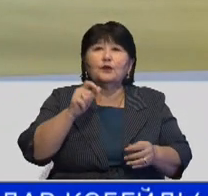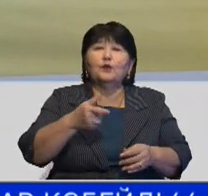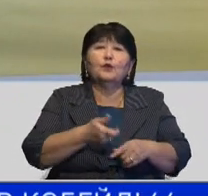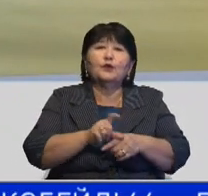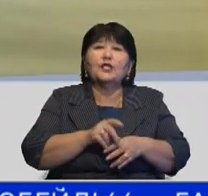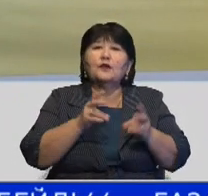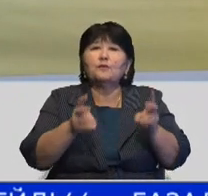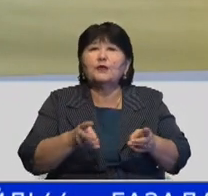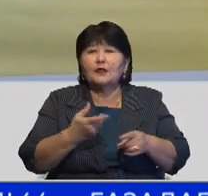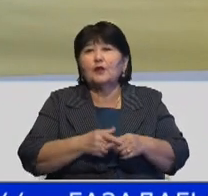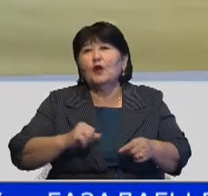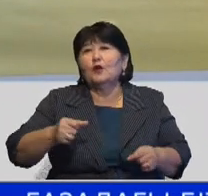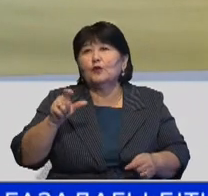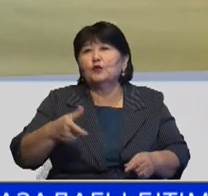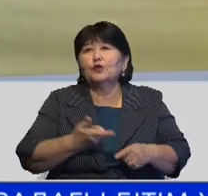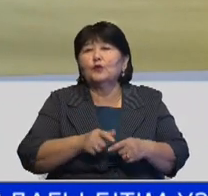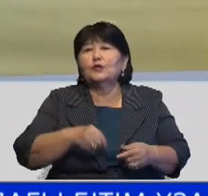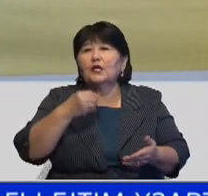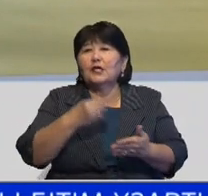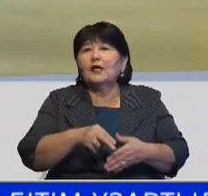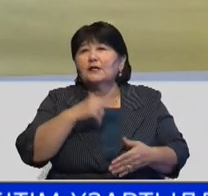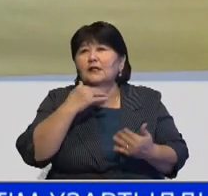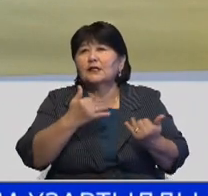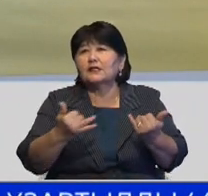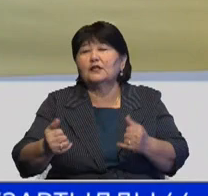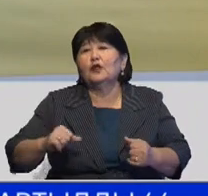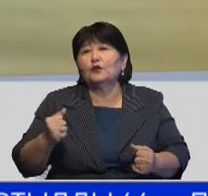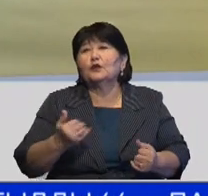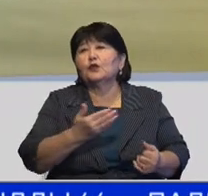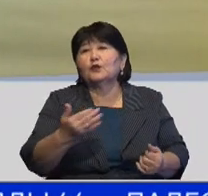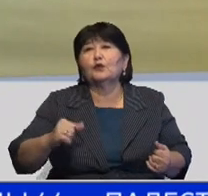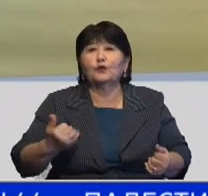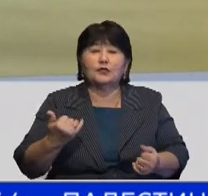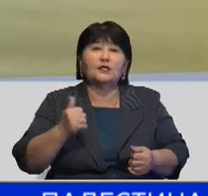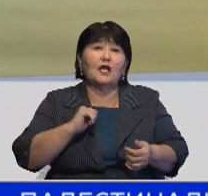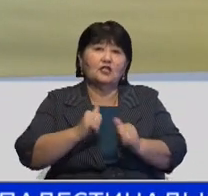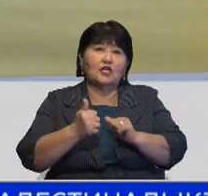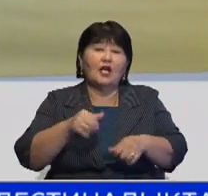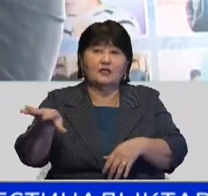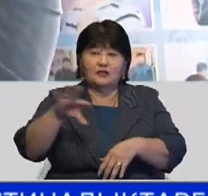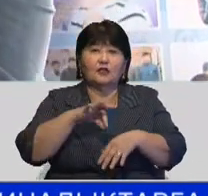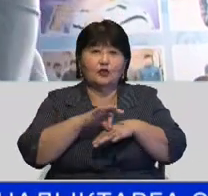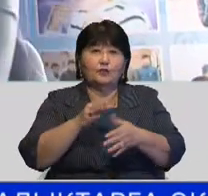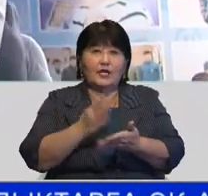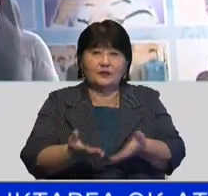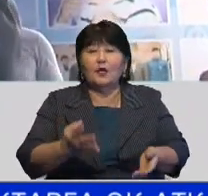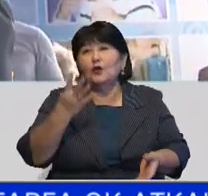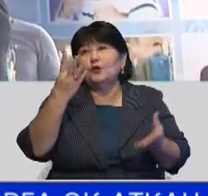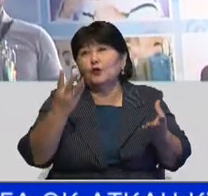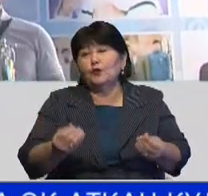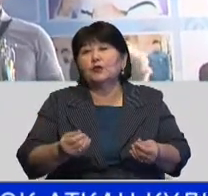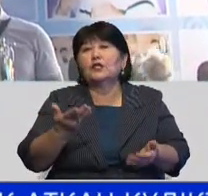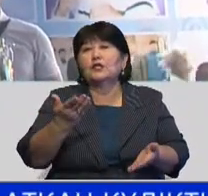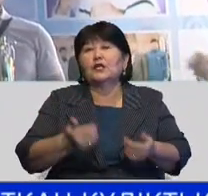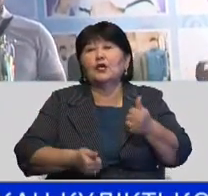мейірімді тұрған. Достарын өте қатты сыйлайтын достарымен. Сол достары енді осы жарысты ұйымдастырып жатыр. 4 күнге созылған